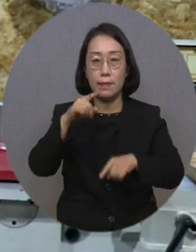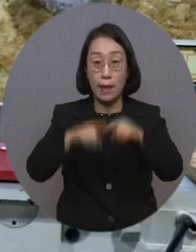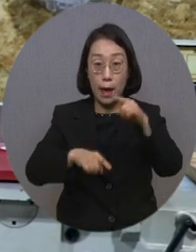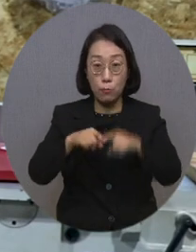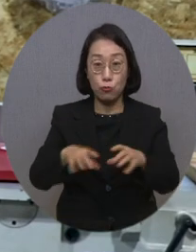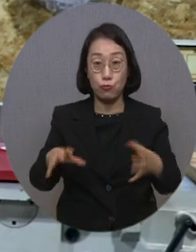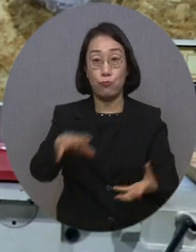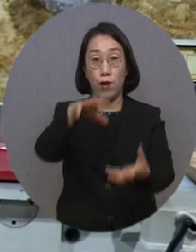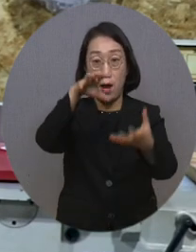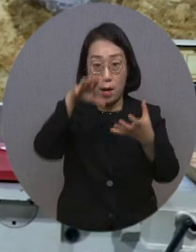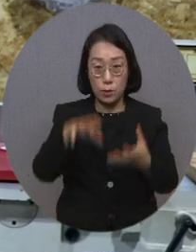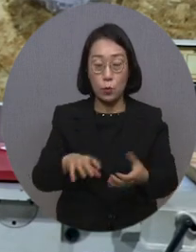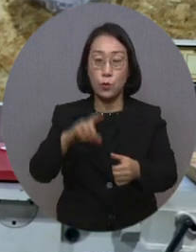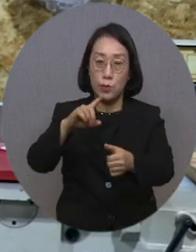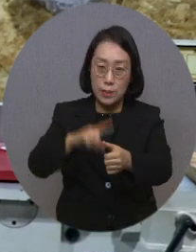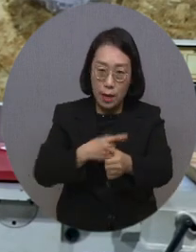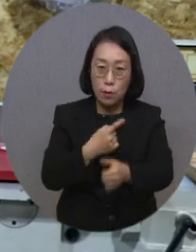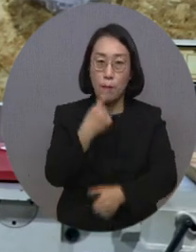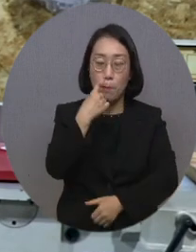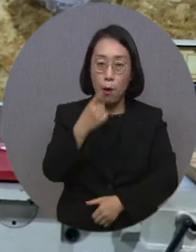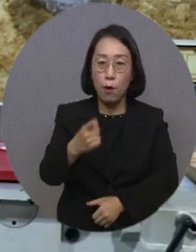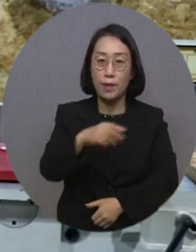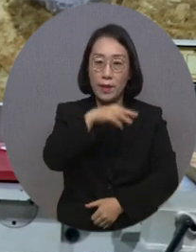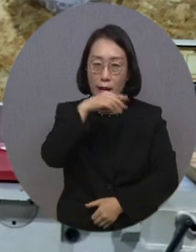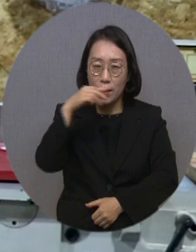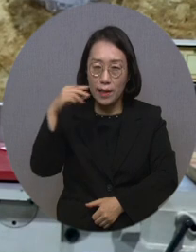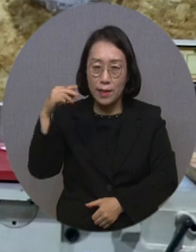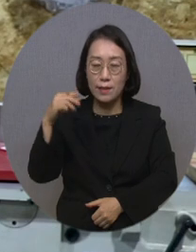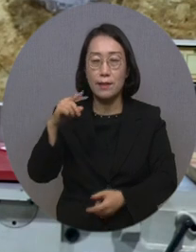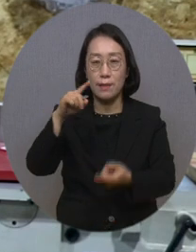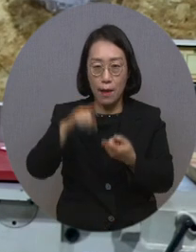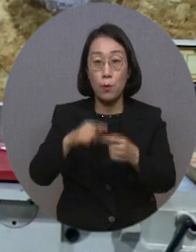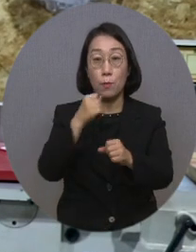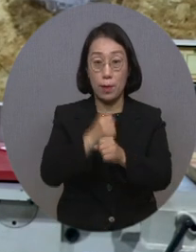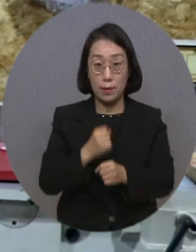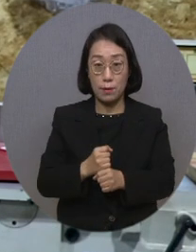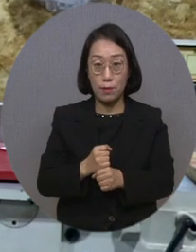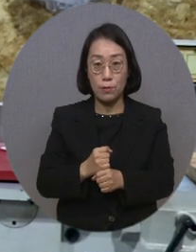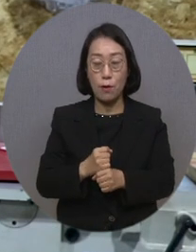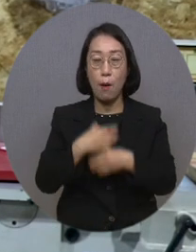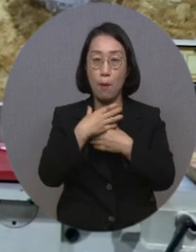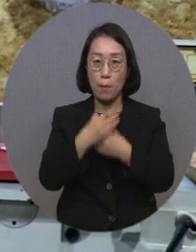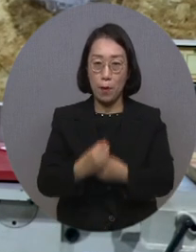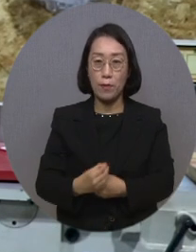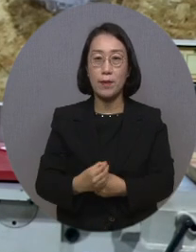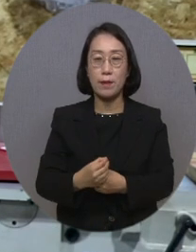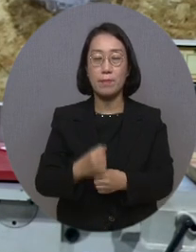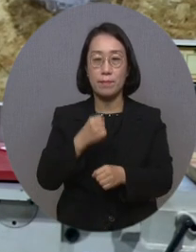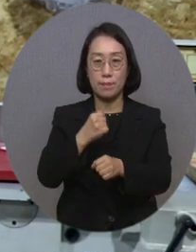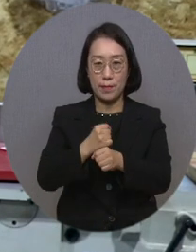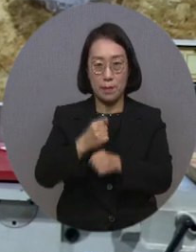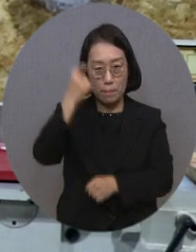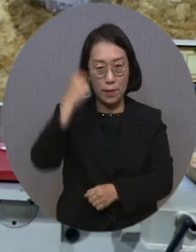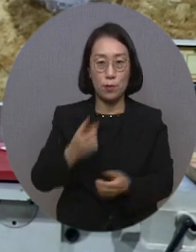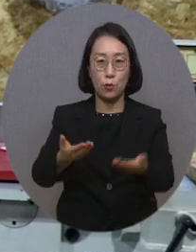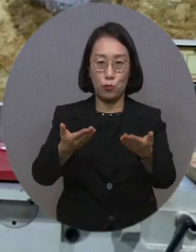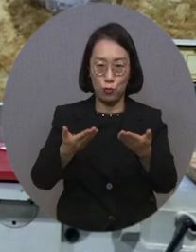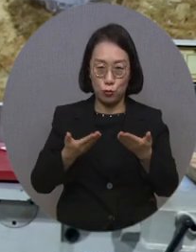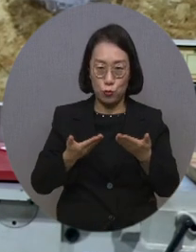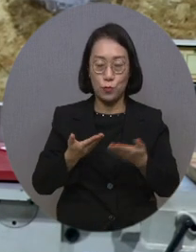자연 그대로의 멋과 향기를 작품 속에 담아내 목재가 주는 편안함을 선사하고 있습니다